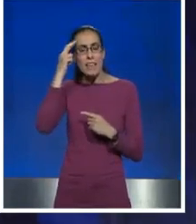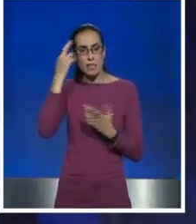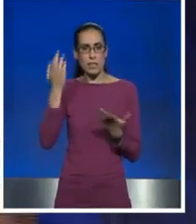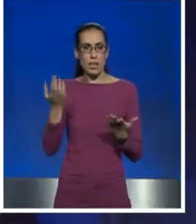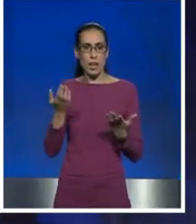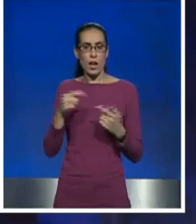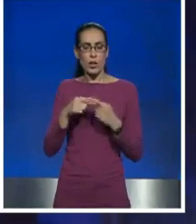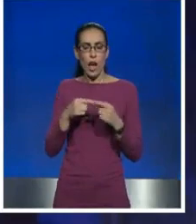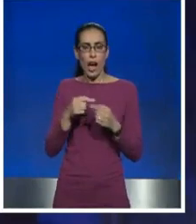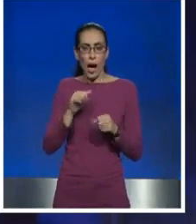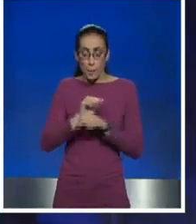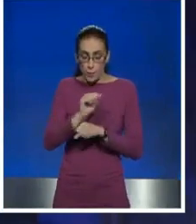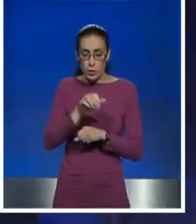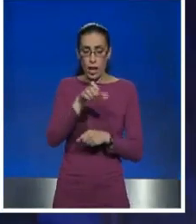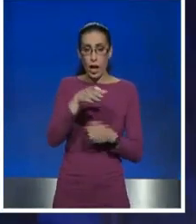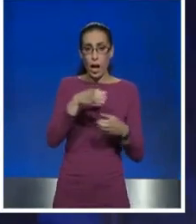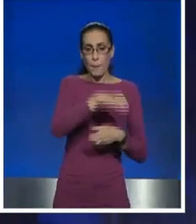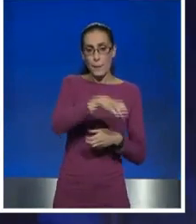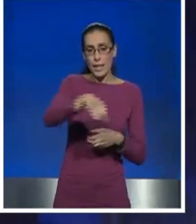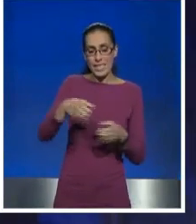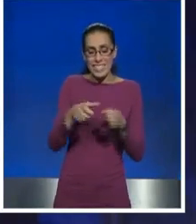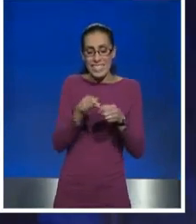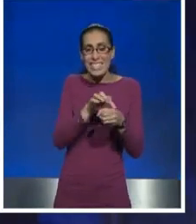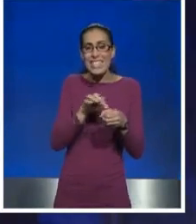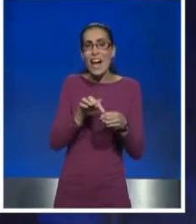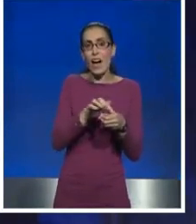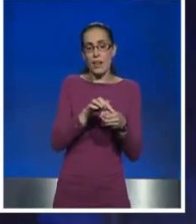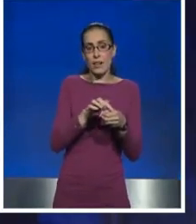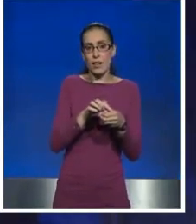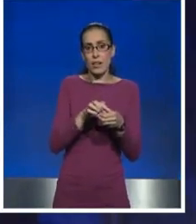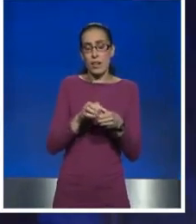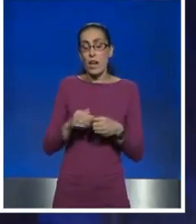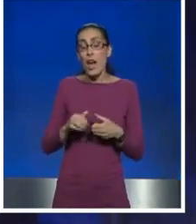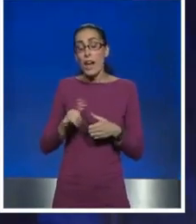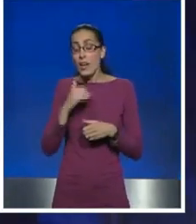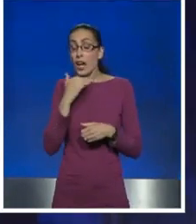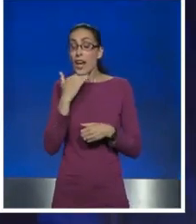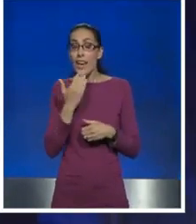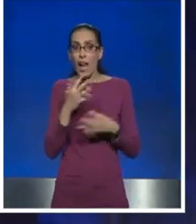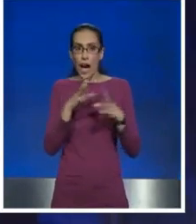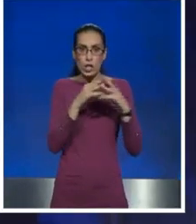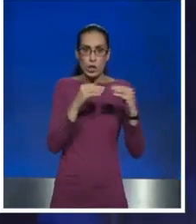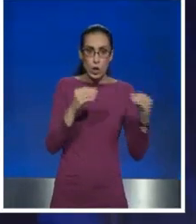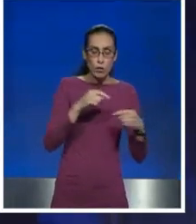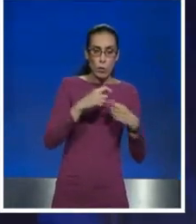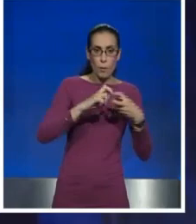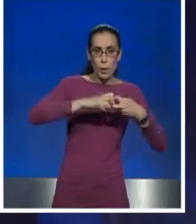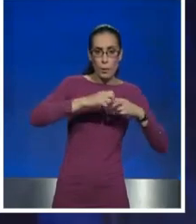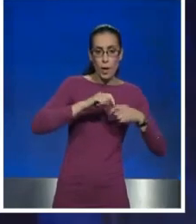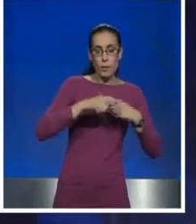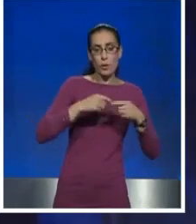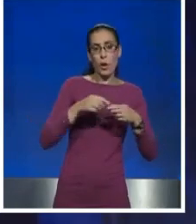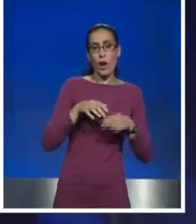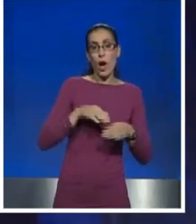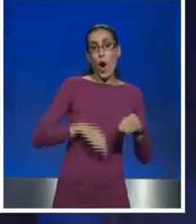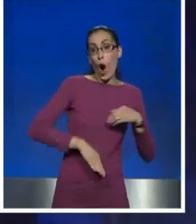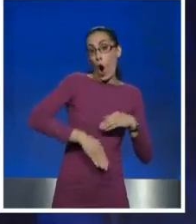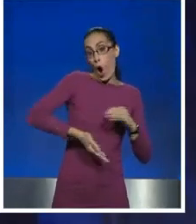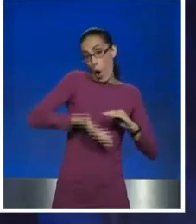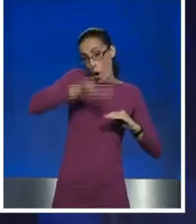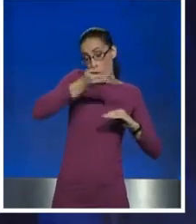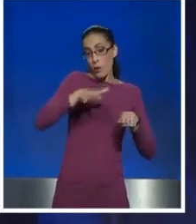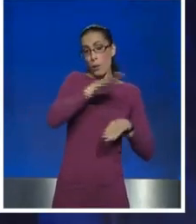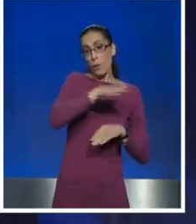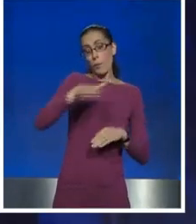dar. Jien nixtieqkom li qabel ma titkellmu fuq l-ambjent, jekk mhux ħassolvu di tal-overpopulation, inutli li tkellmu fuq